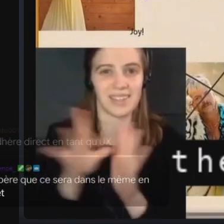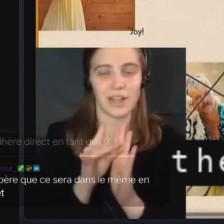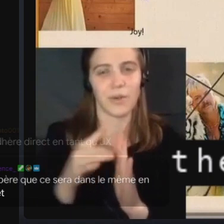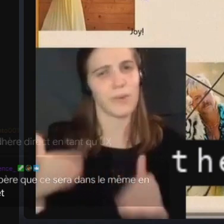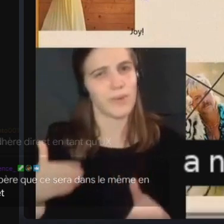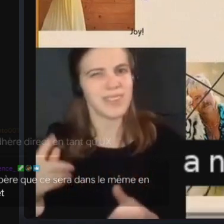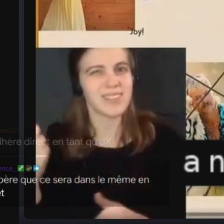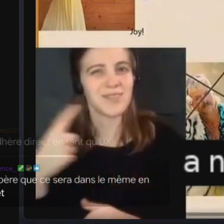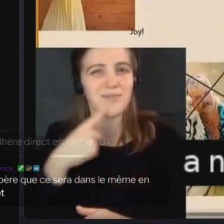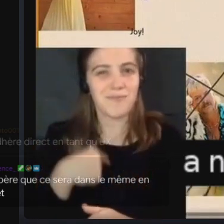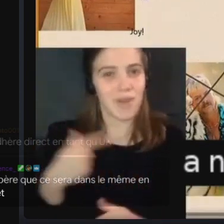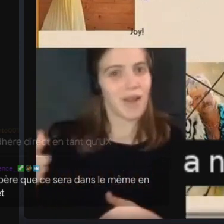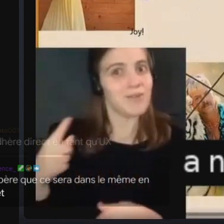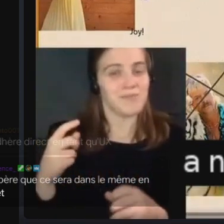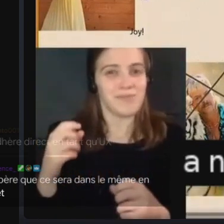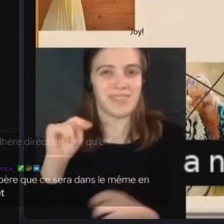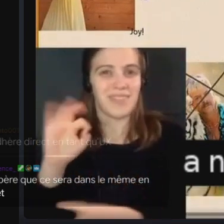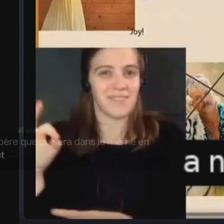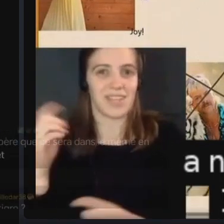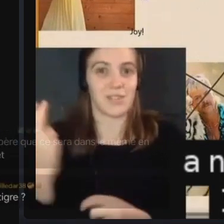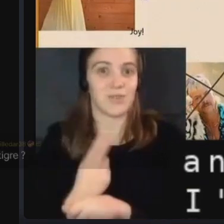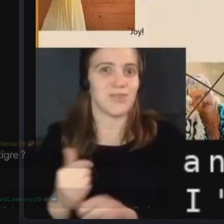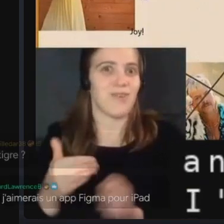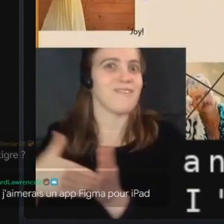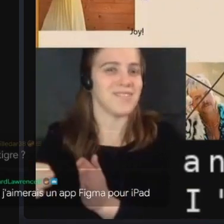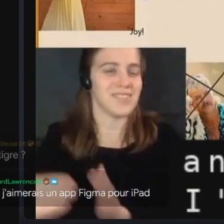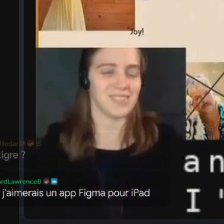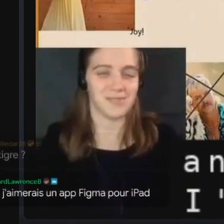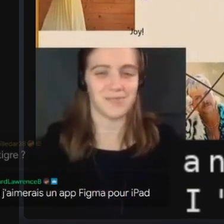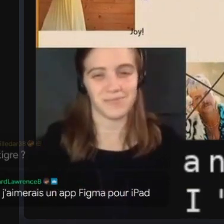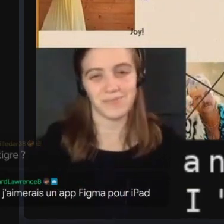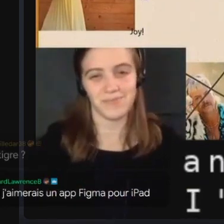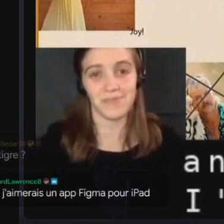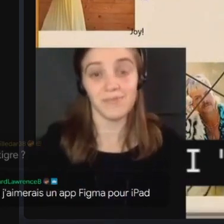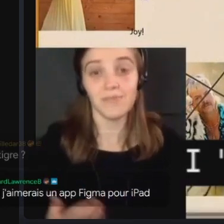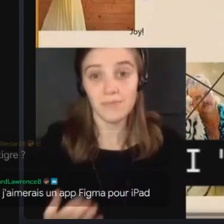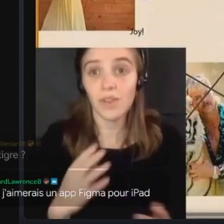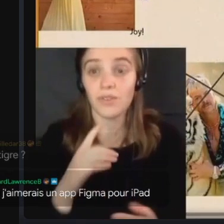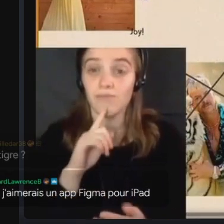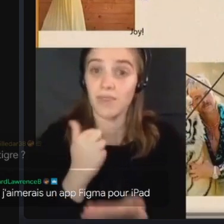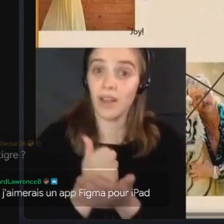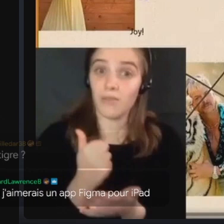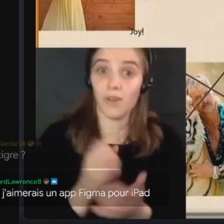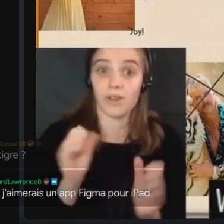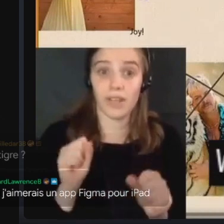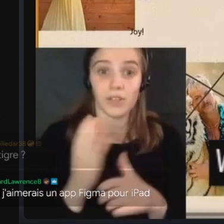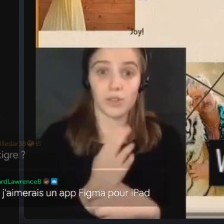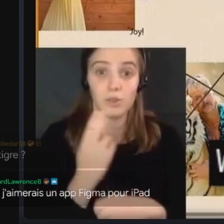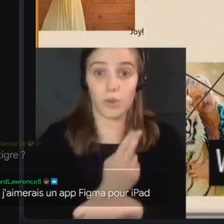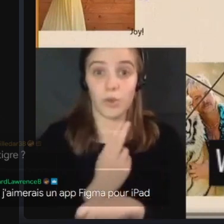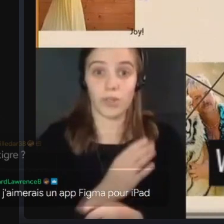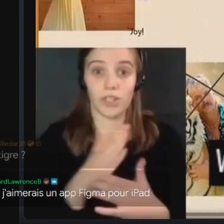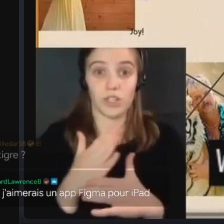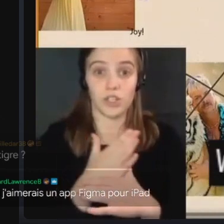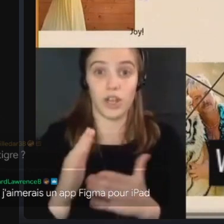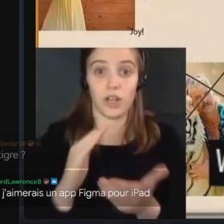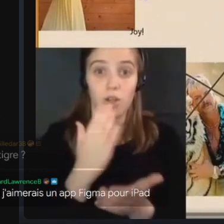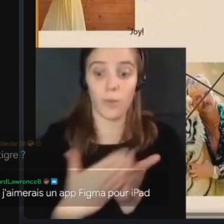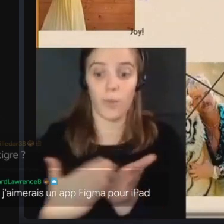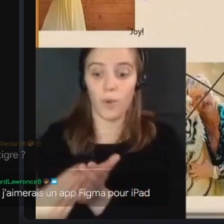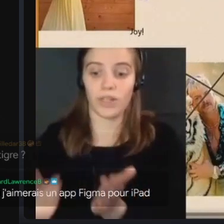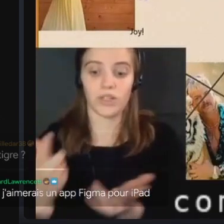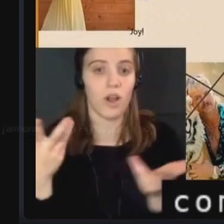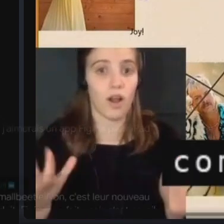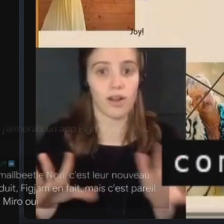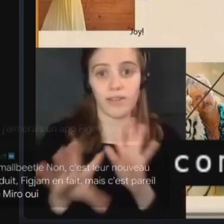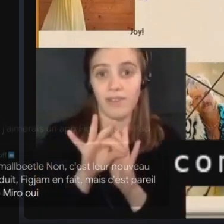brainstorms. Nice. And with that, it's really useful to be able to actually use those shared components that you have already defined. Un tigre, ouais, c'est le tigre. Excuse-moi, c'est pas un